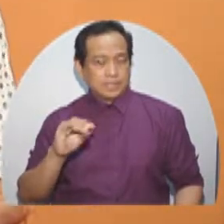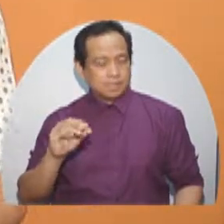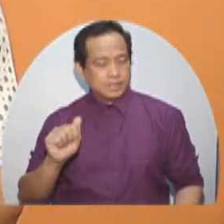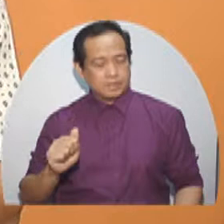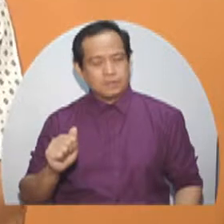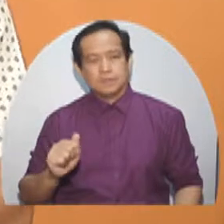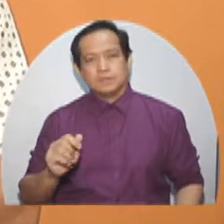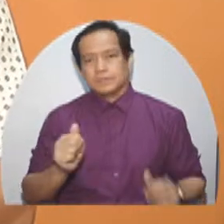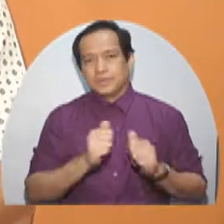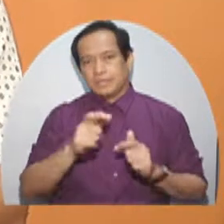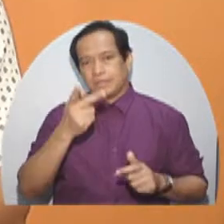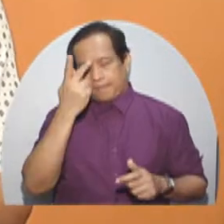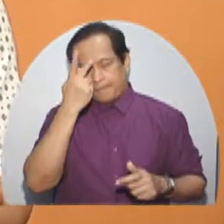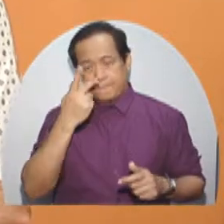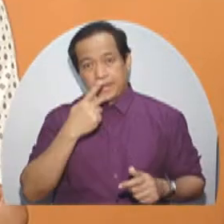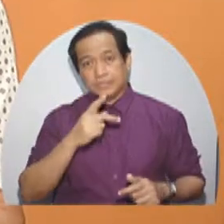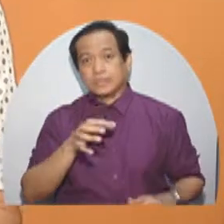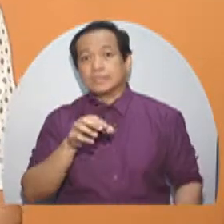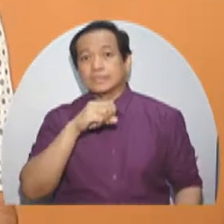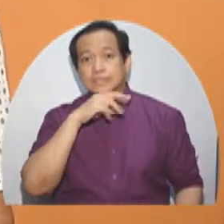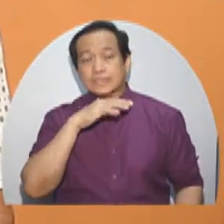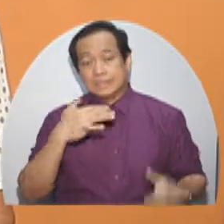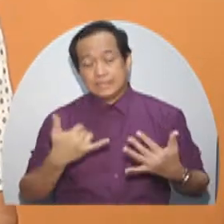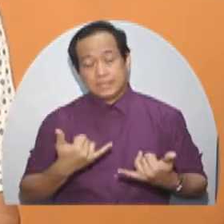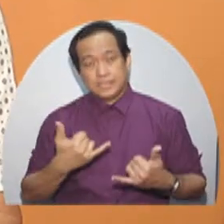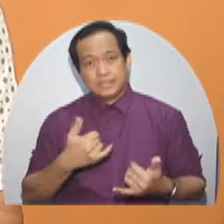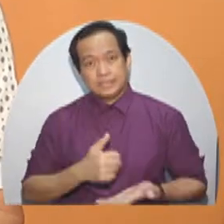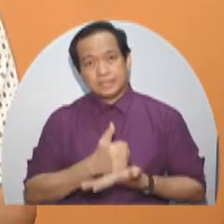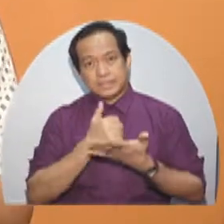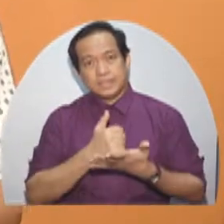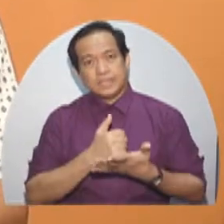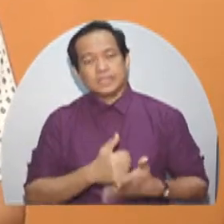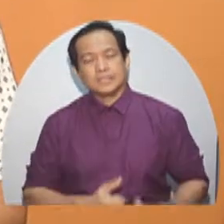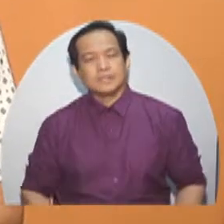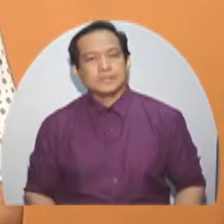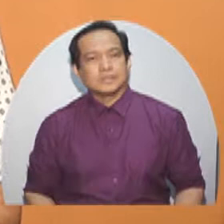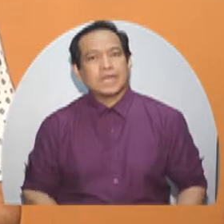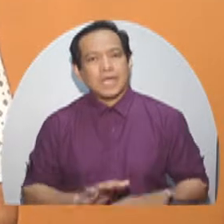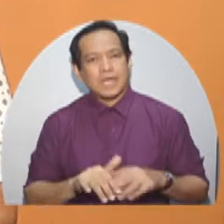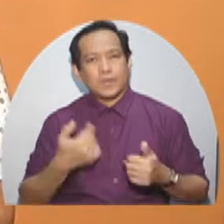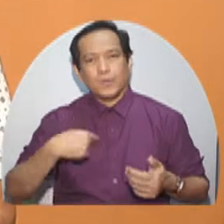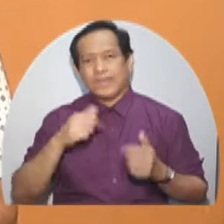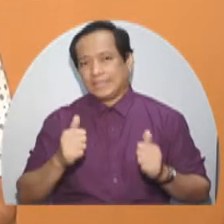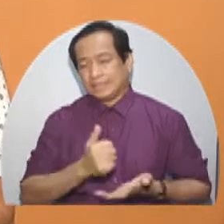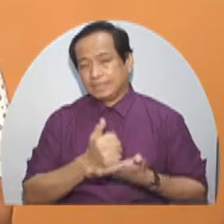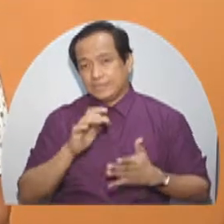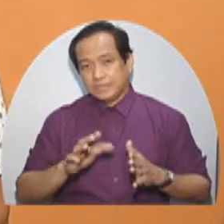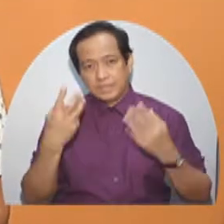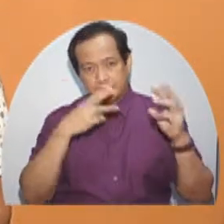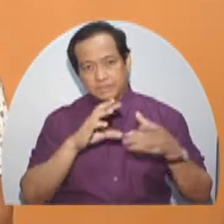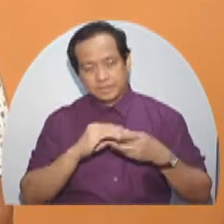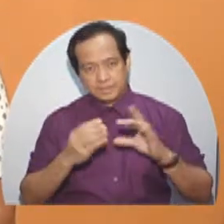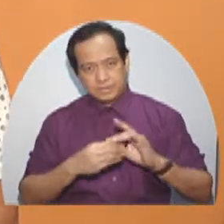magulang, lola niya ang nagpapagamot sa kanya sa kasalukuyan. Paano ba tayo makakatulong sa batang ito?